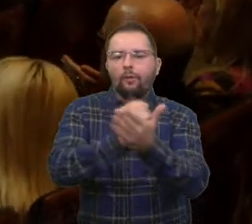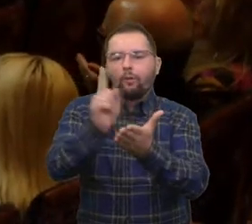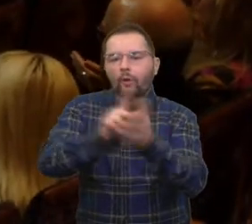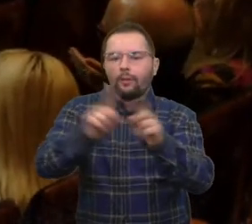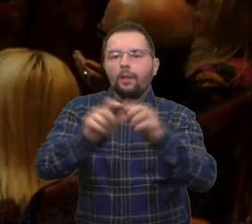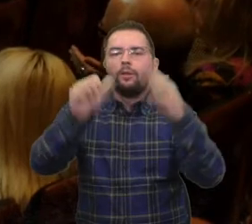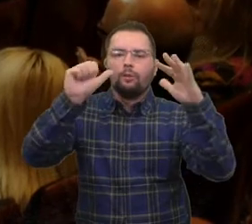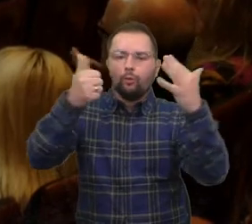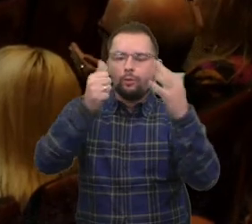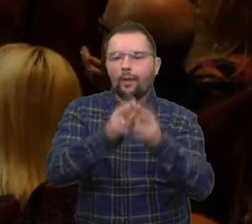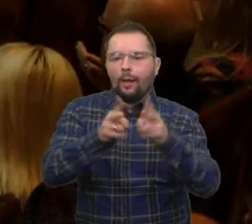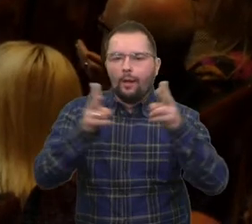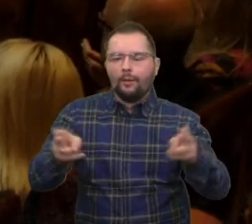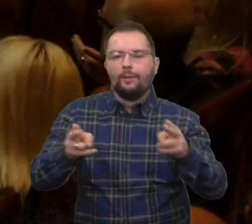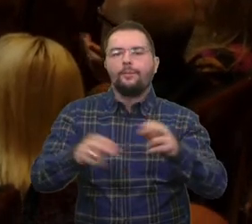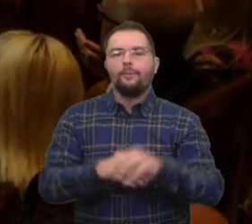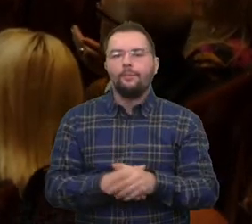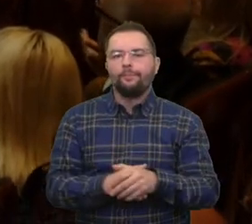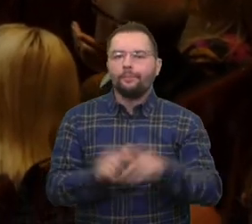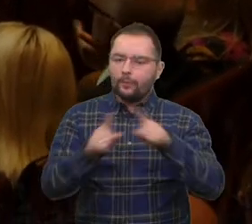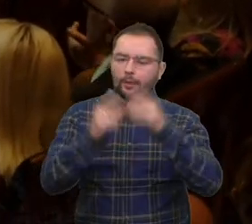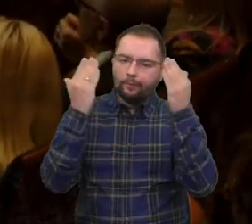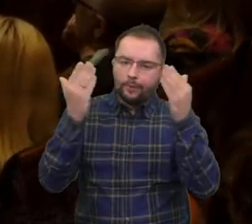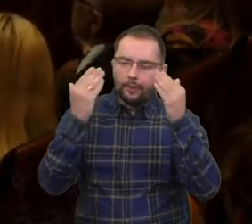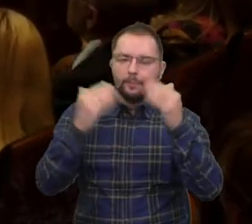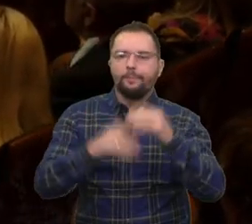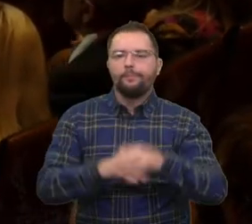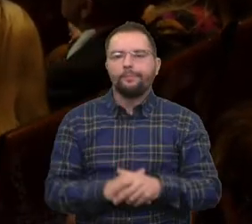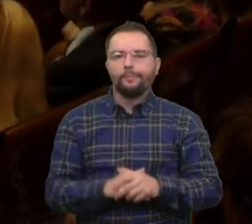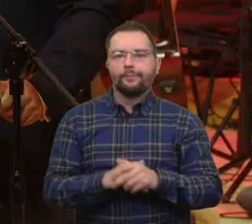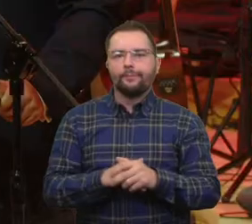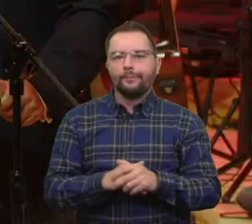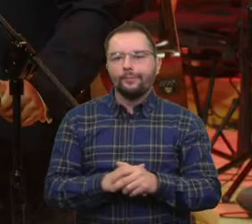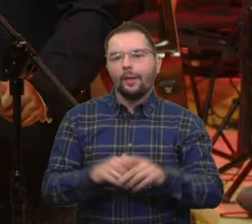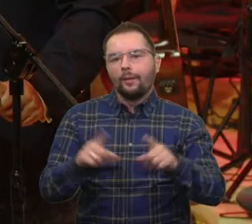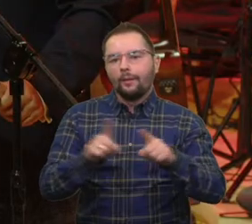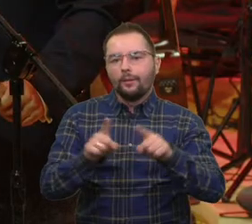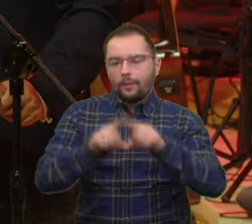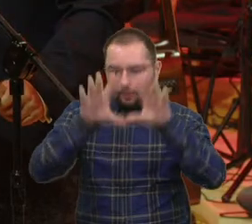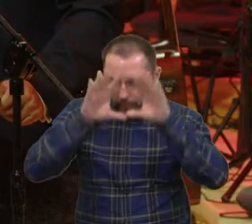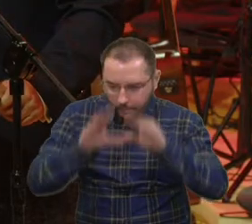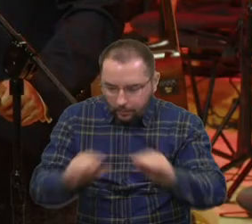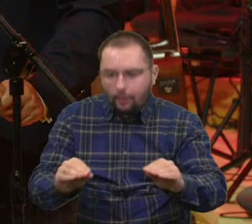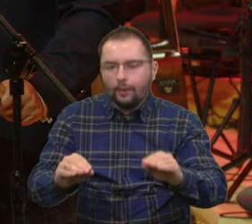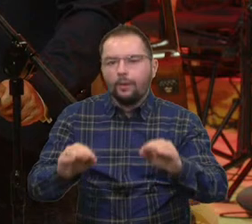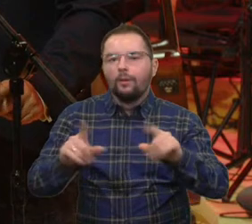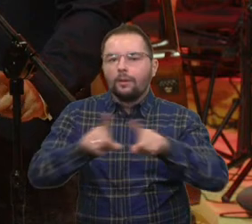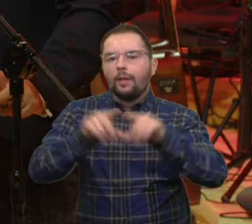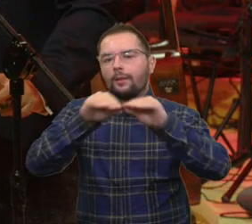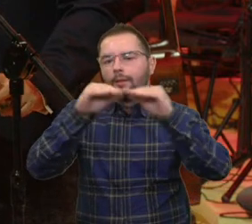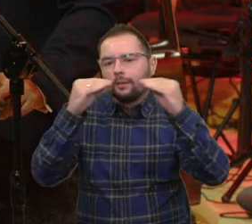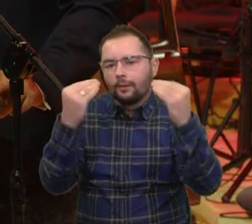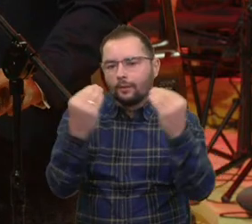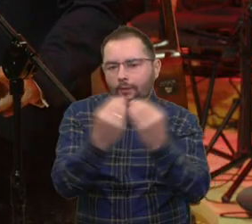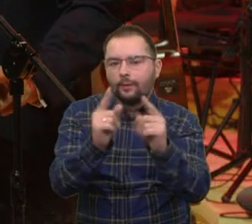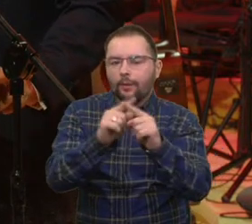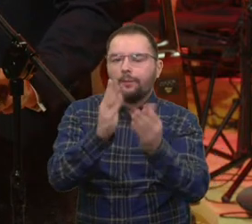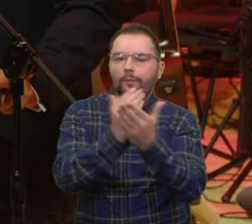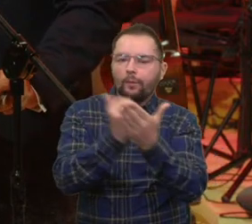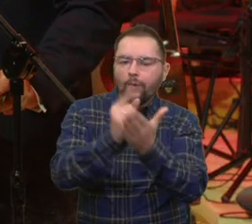szóstej kadencji. Kłaniamy się przewodniczącemu Sejmiku